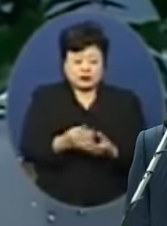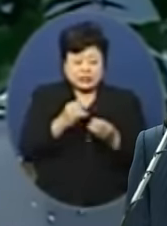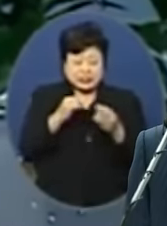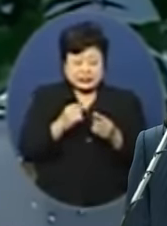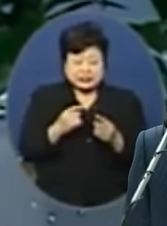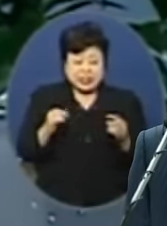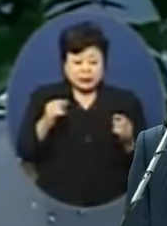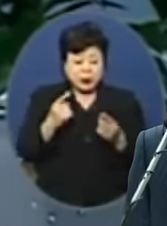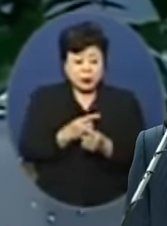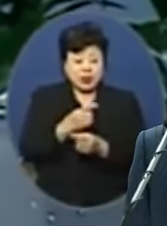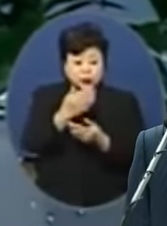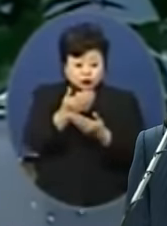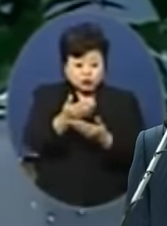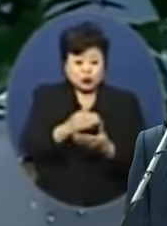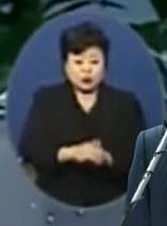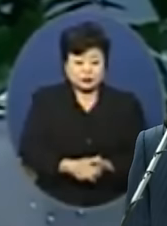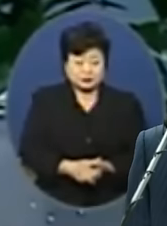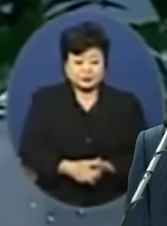사람으로 만들었다는 것입니다.